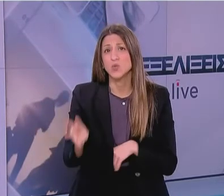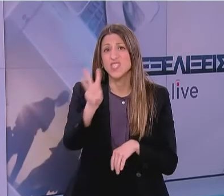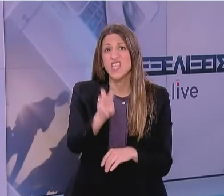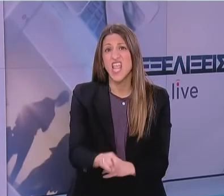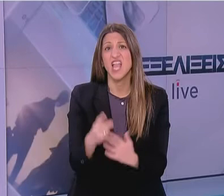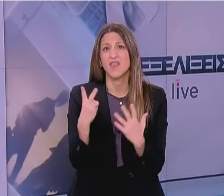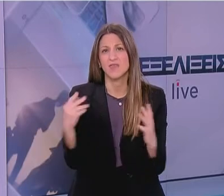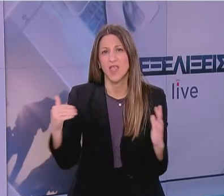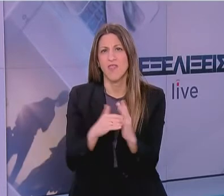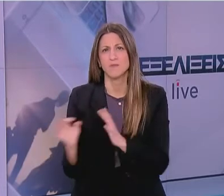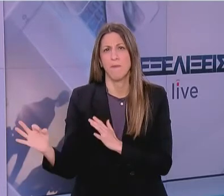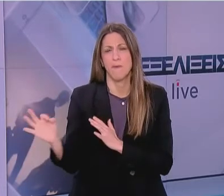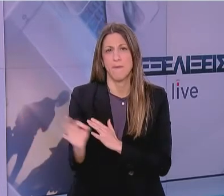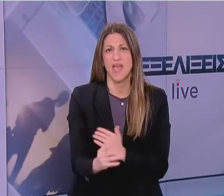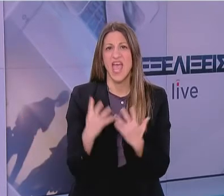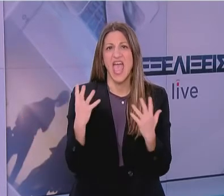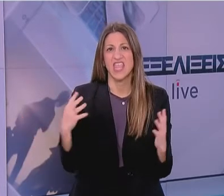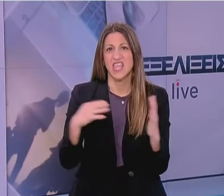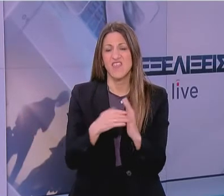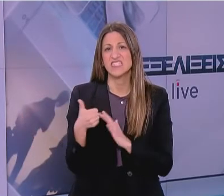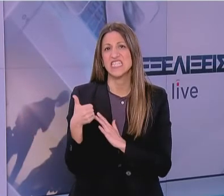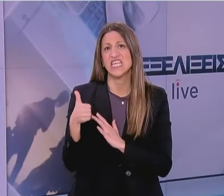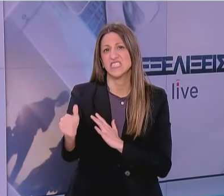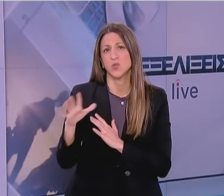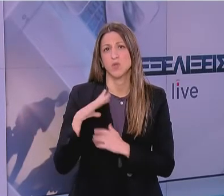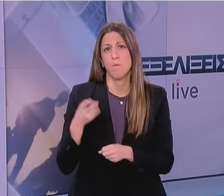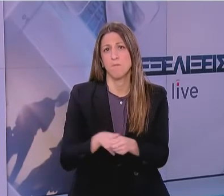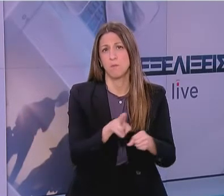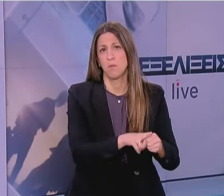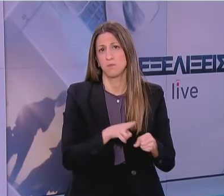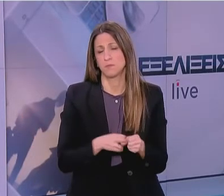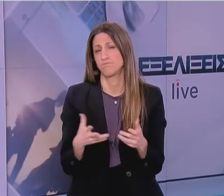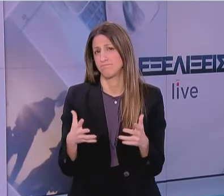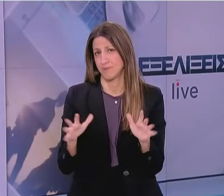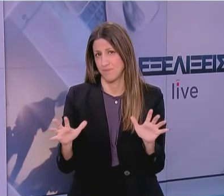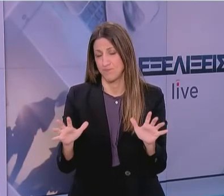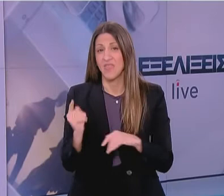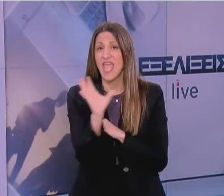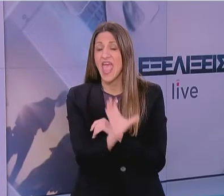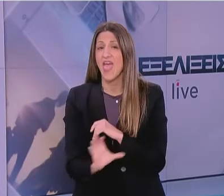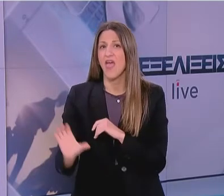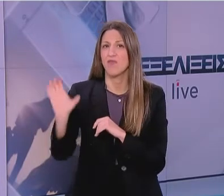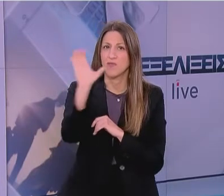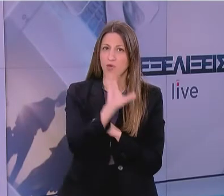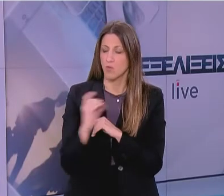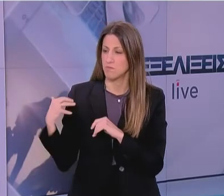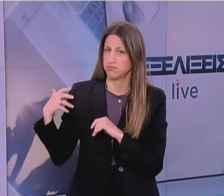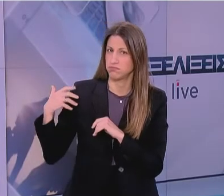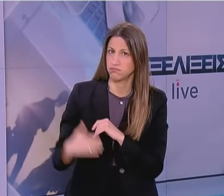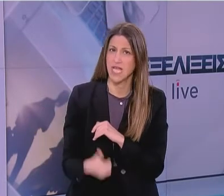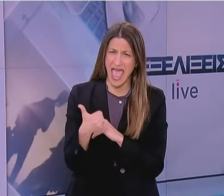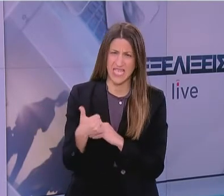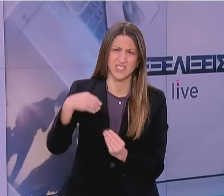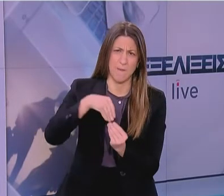337.000 κρούσματα και 9.664 νεκρούς. Στην Ευρώπη, έως σήμερα 6